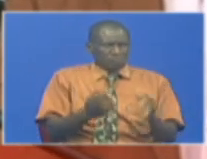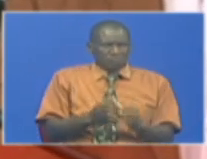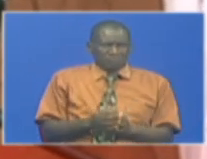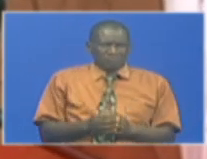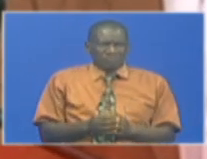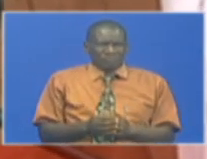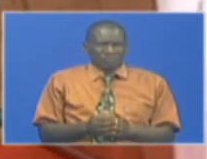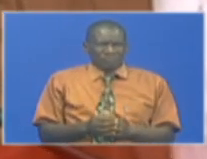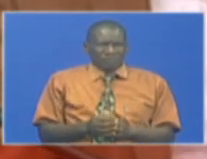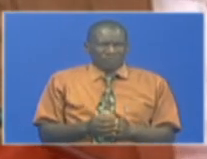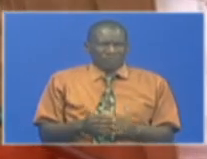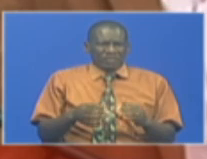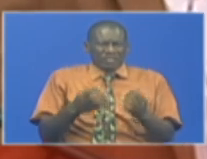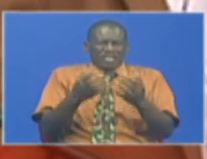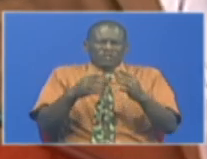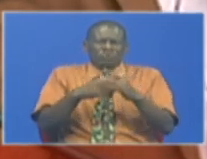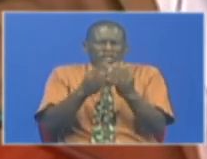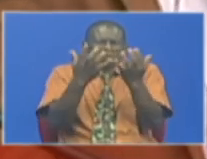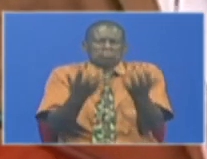why